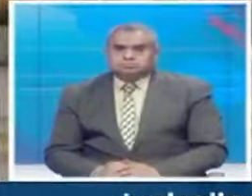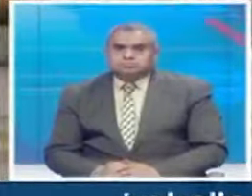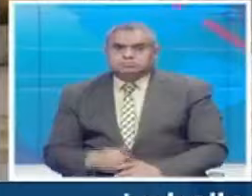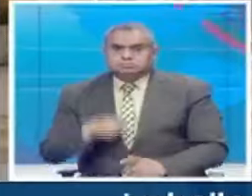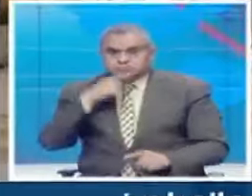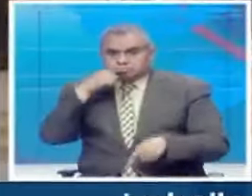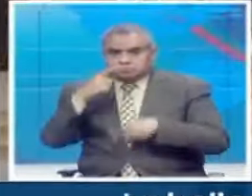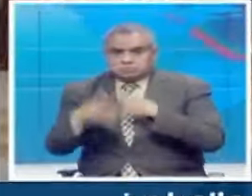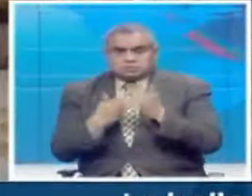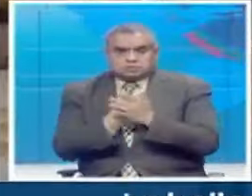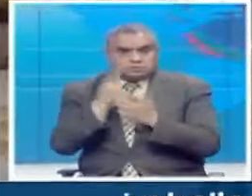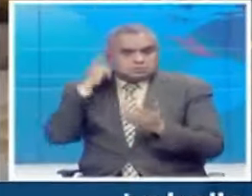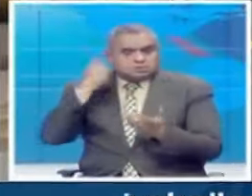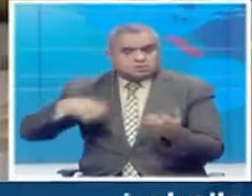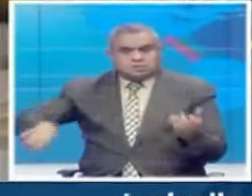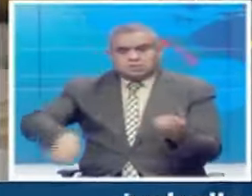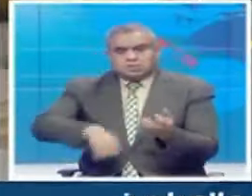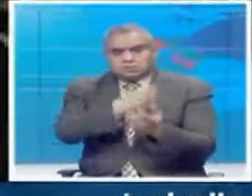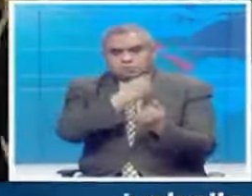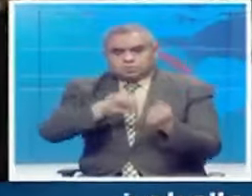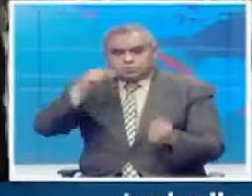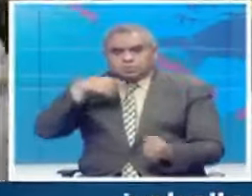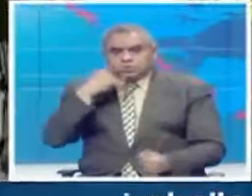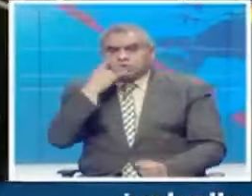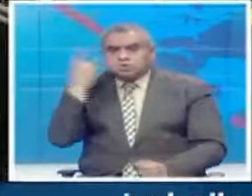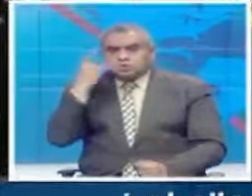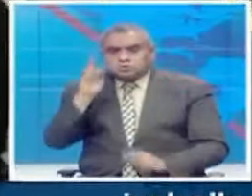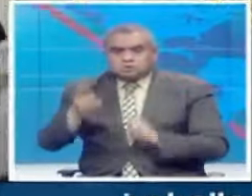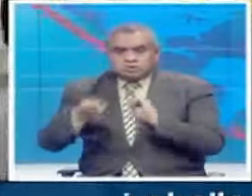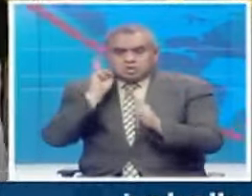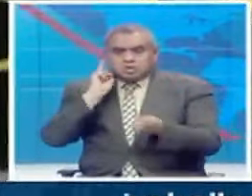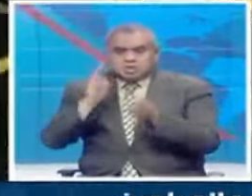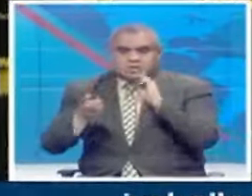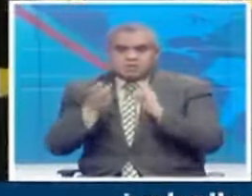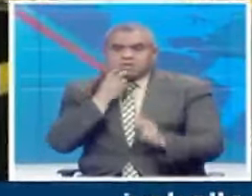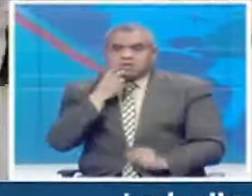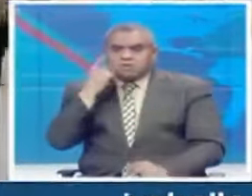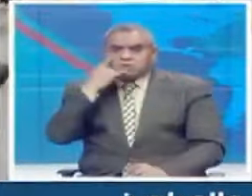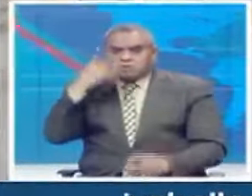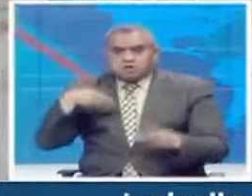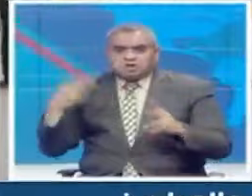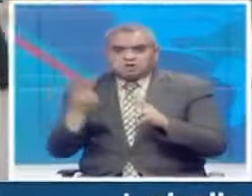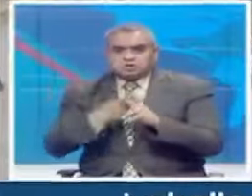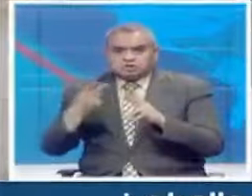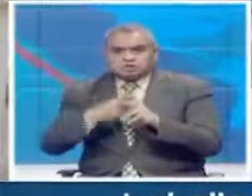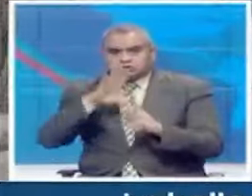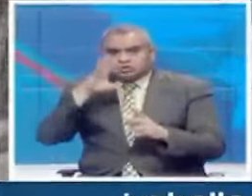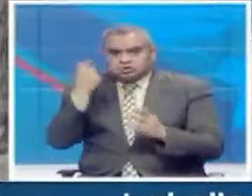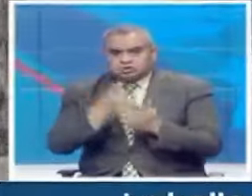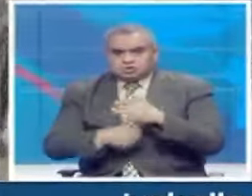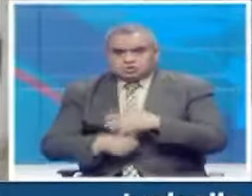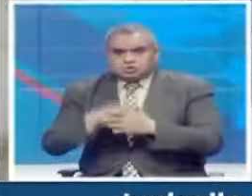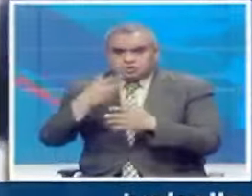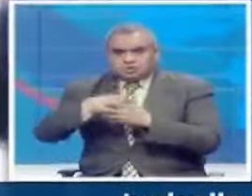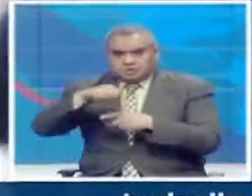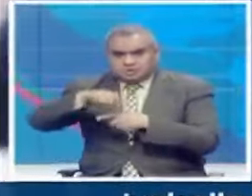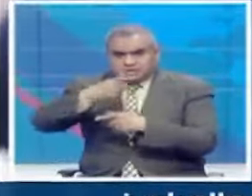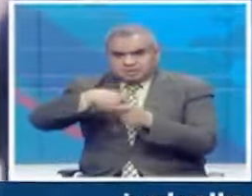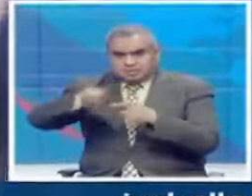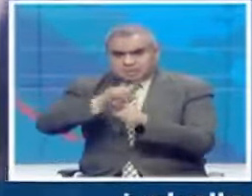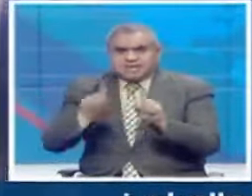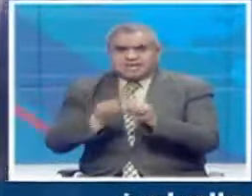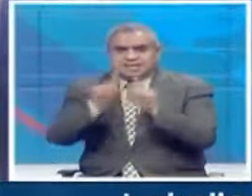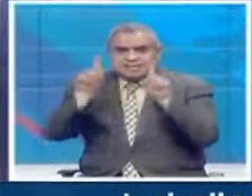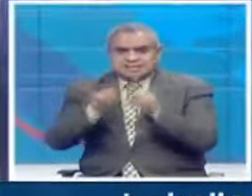على أنغام فرق موسيقات الشرطة احتفل رجال الشرطة مع المواطنين وزوار المتحف المصري بالتحرير من السائحين